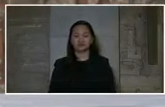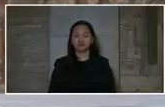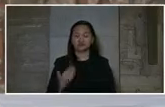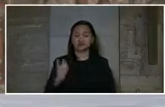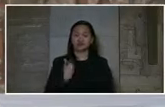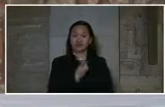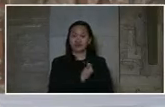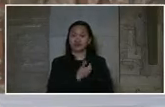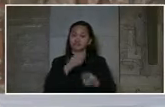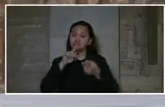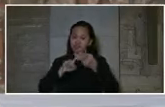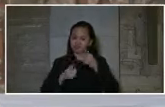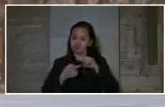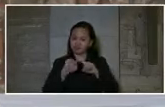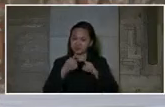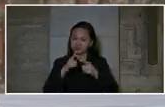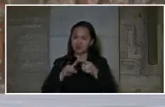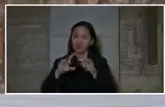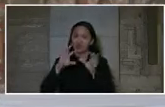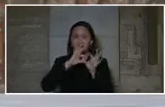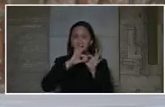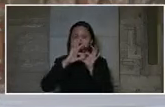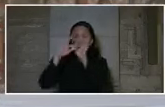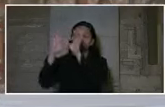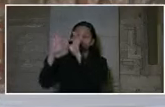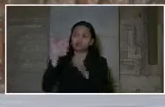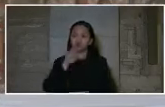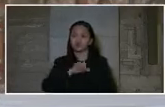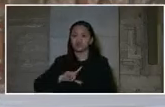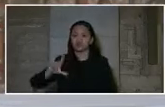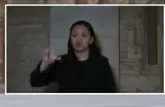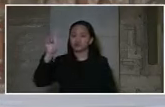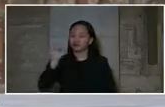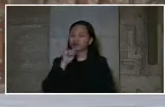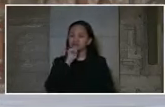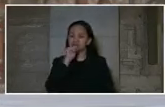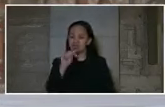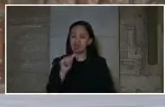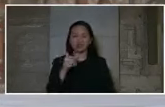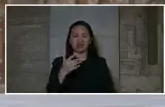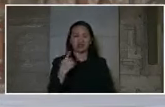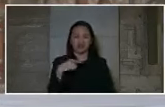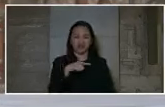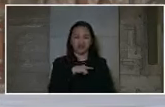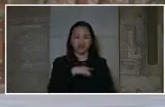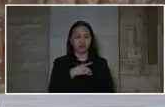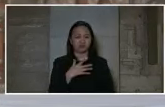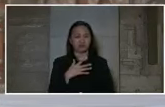Our friendship with the Lord does not excuse us from sufferings.